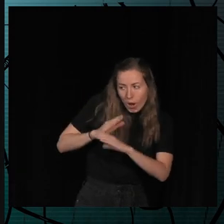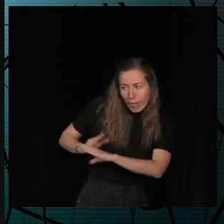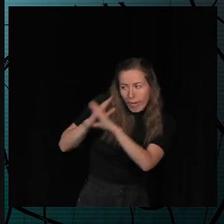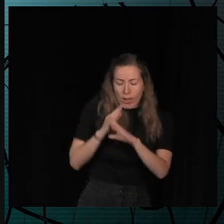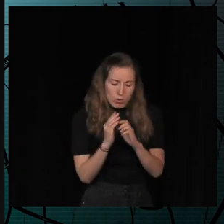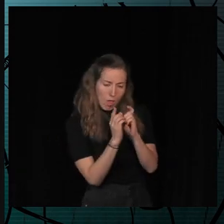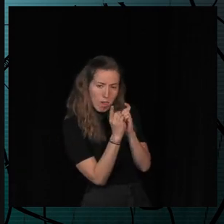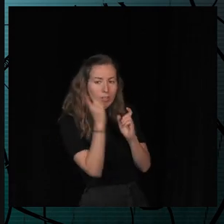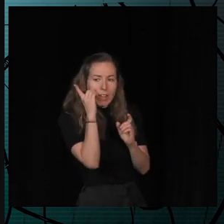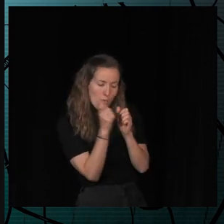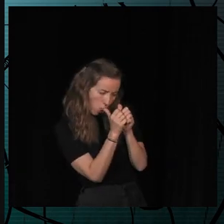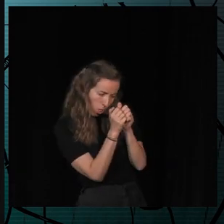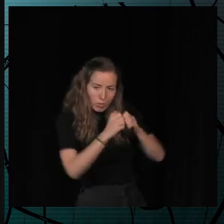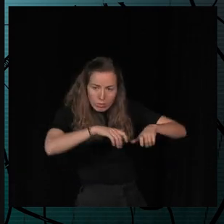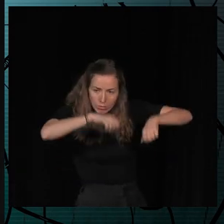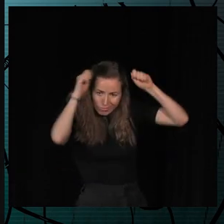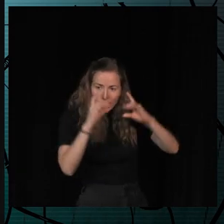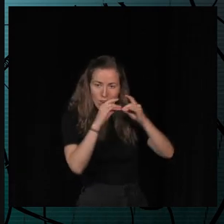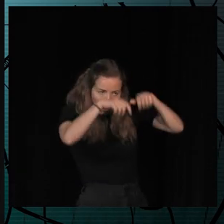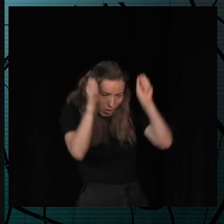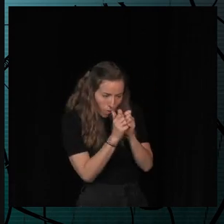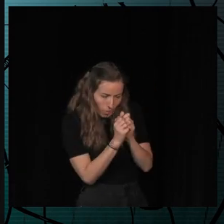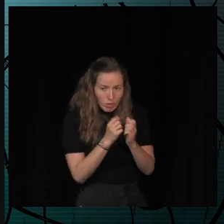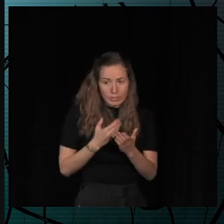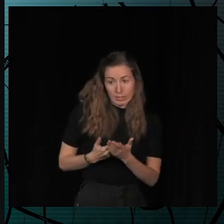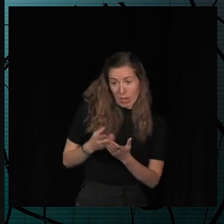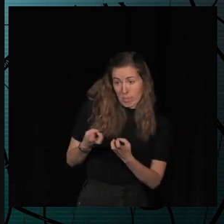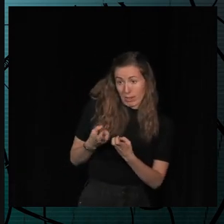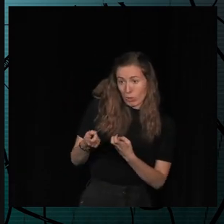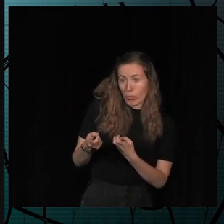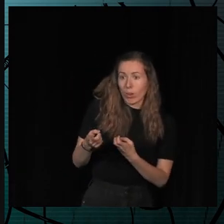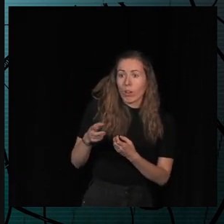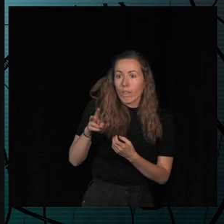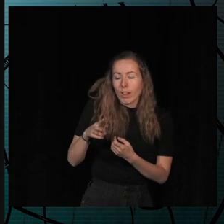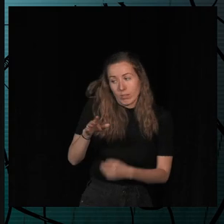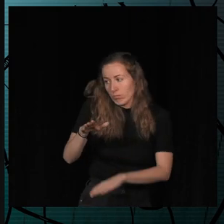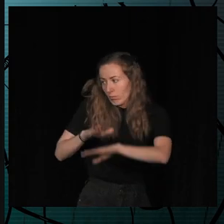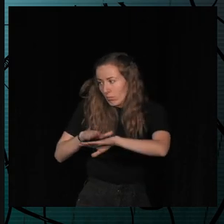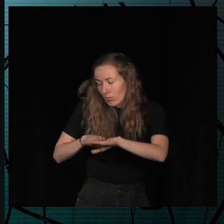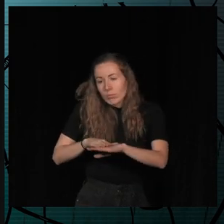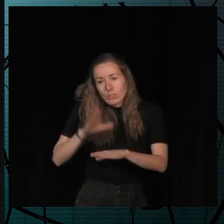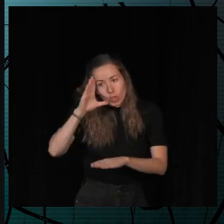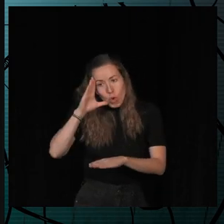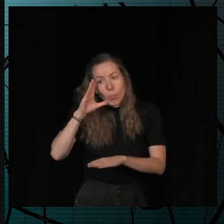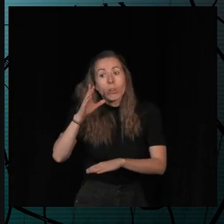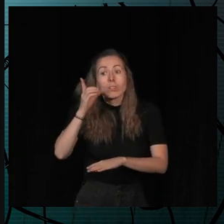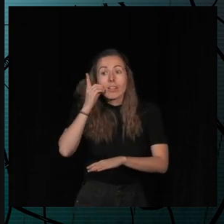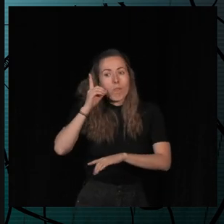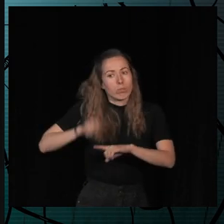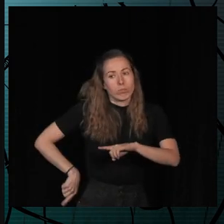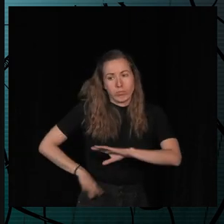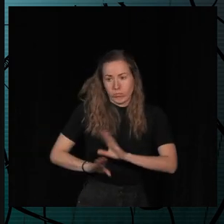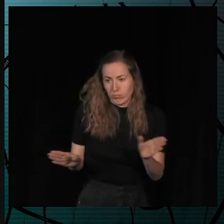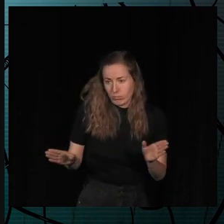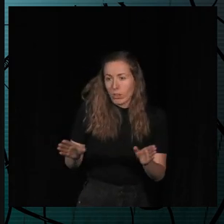smartphone euh sous la couette et cetera donc conseille d'ailleurs jamais de smartphone dans les chambres jamais jamais jamais enfin on peut le